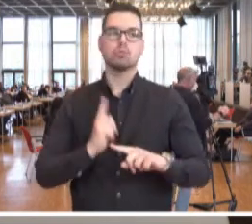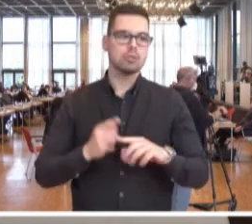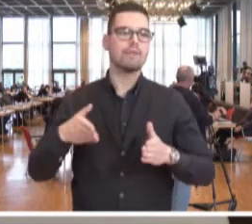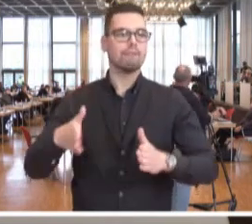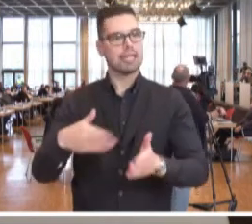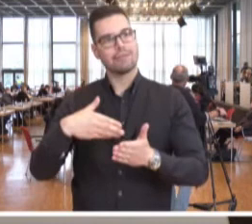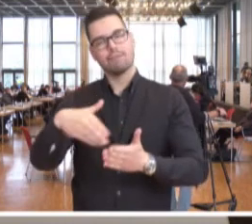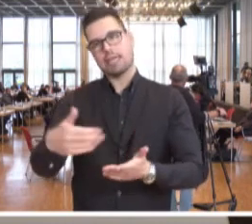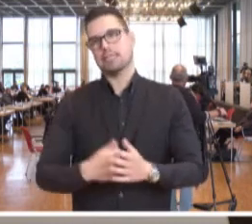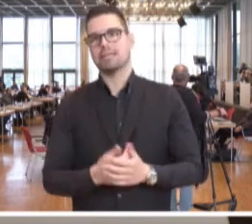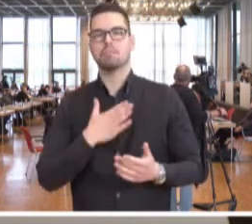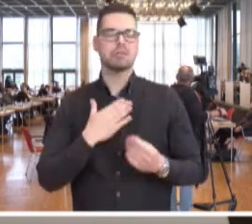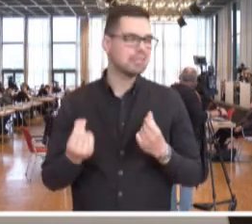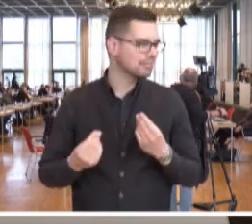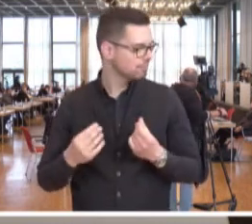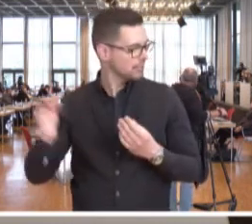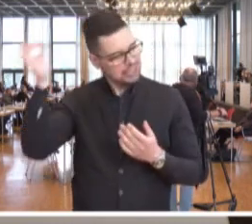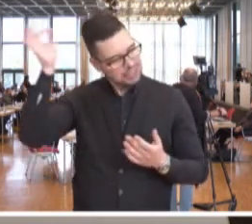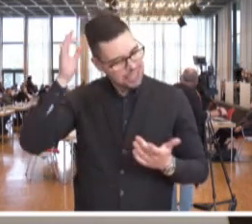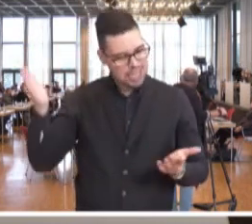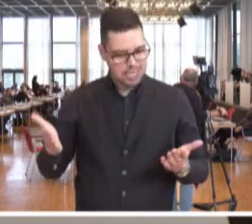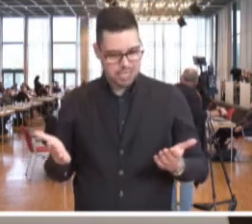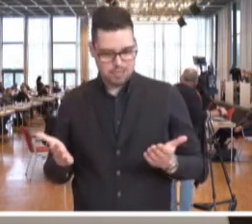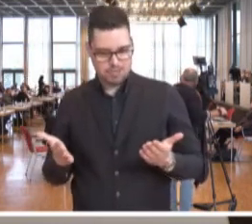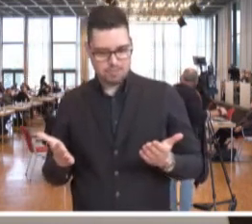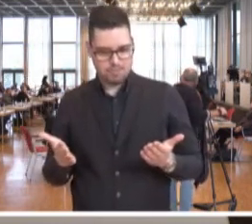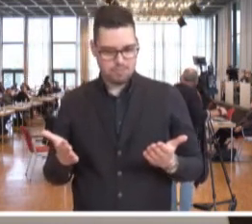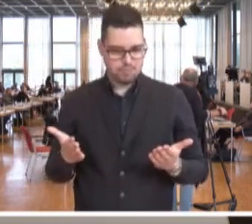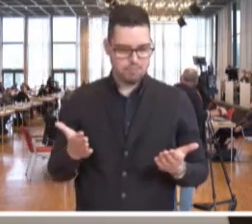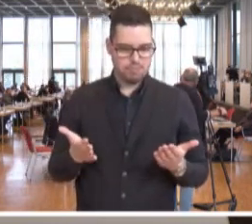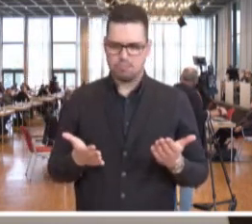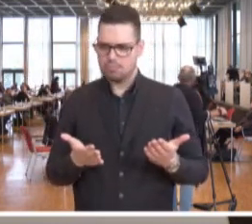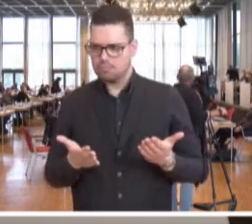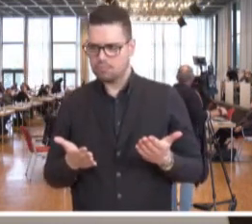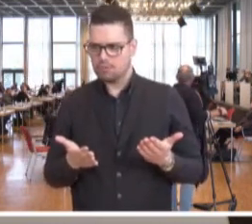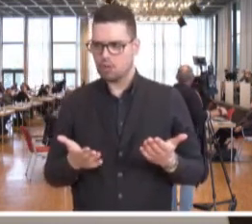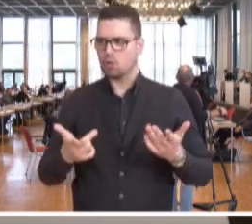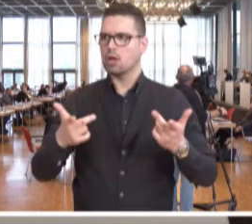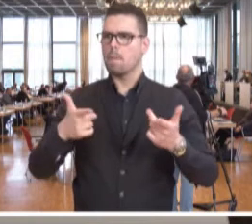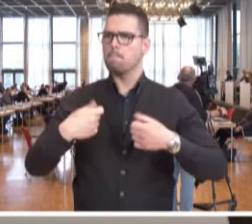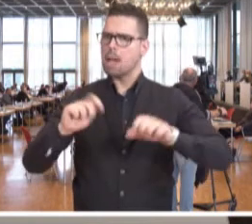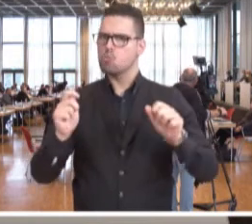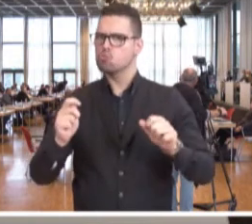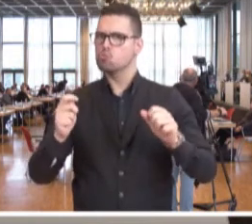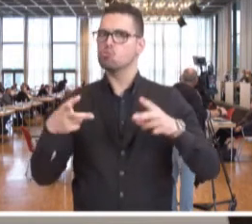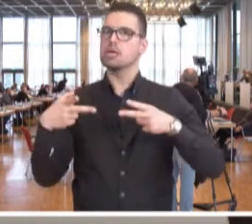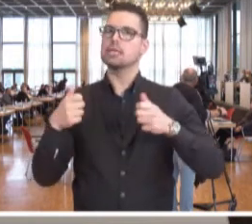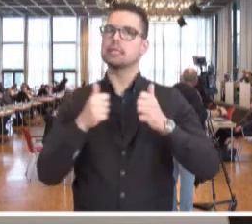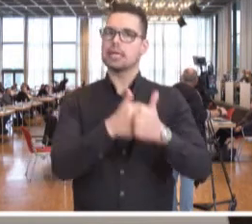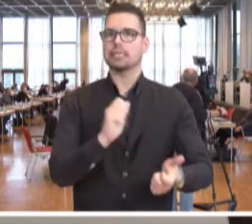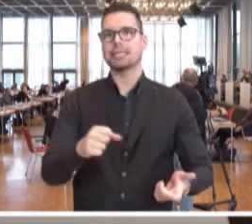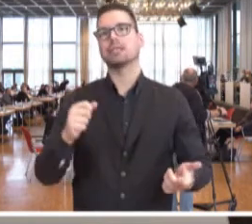weitergehen. Manchmal hatte ich die Idee, dass man vielleicht den Pingouin-Saint-Bau retten könnte, indem man sagen würde, das ist